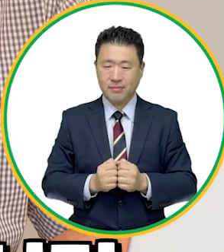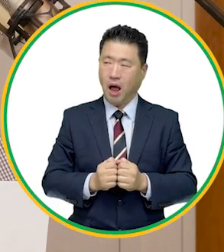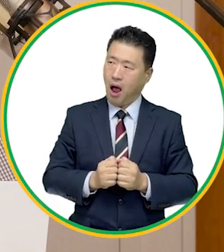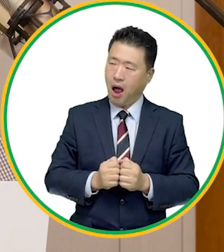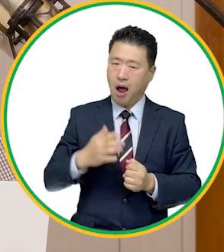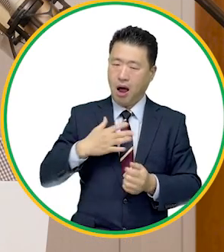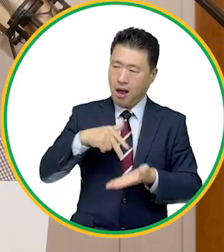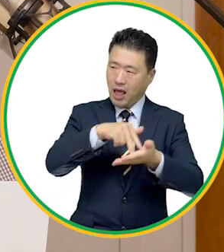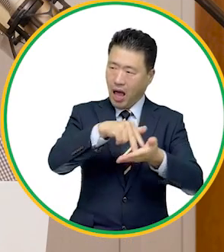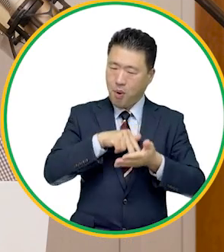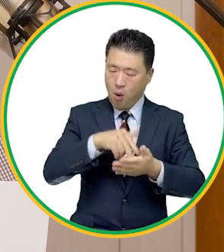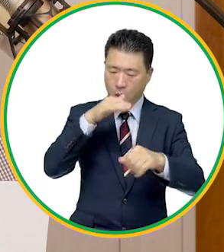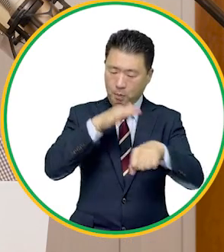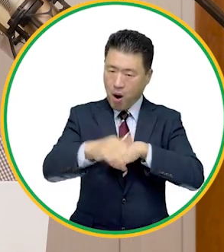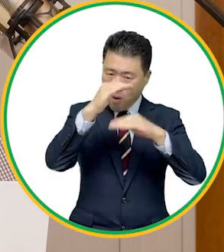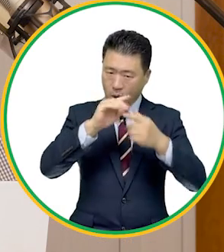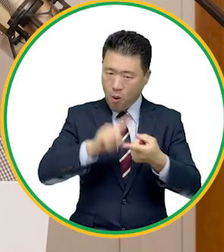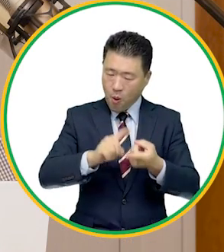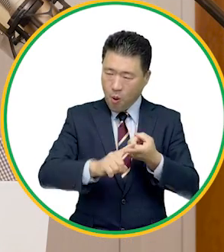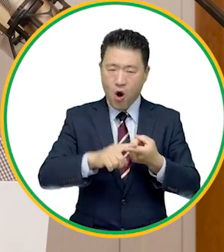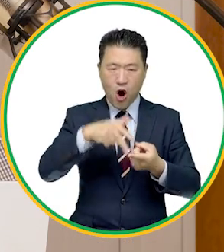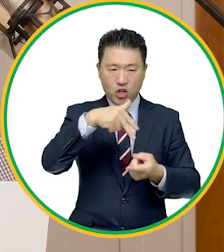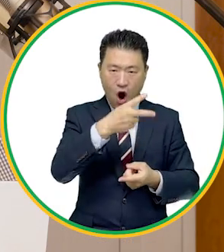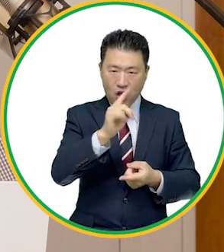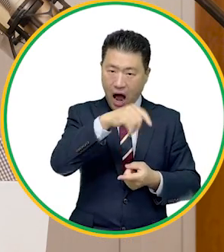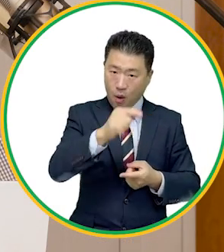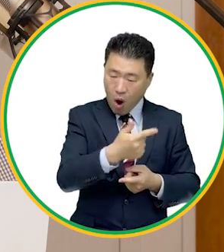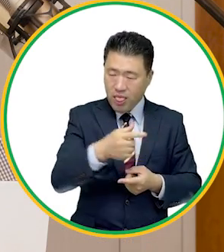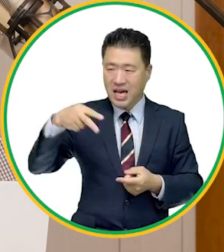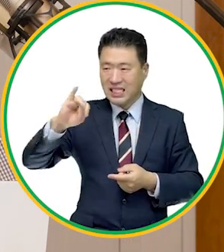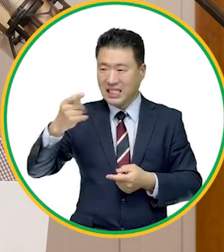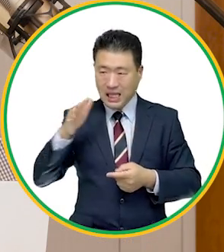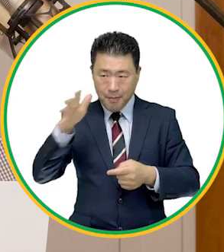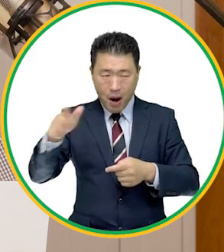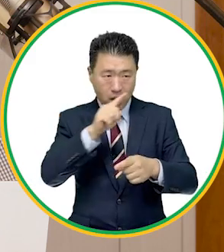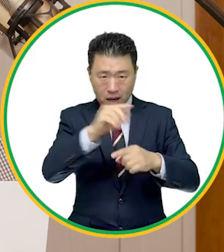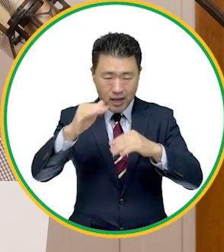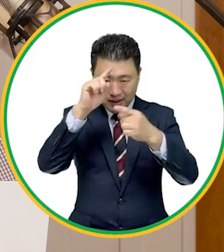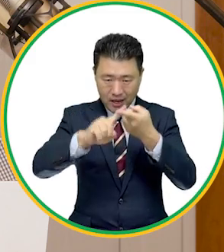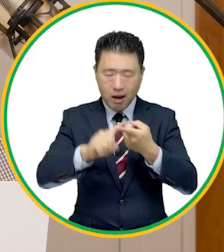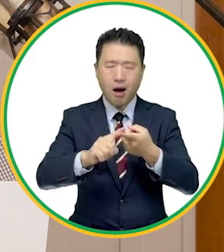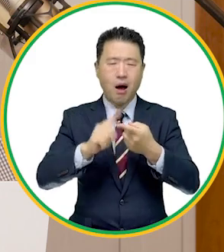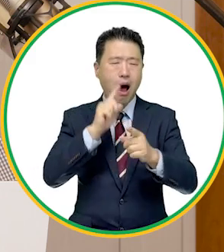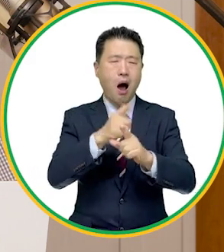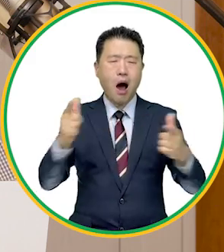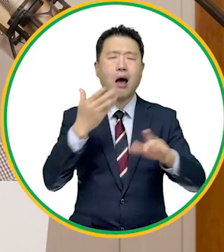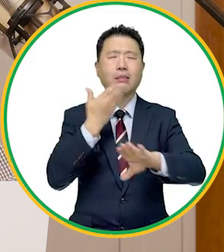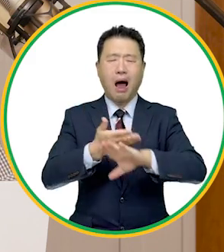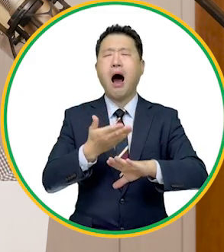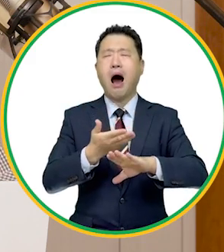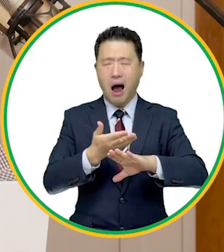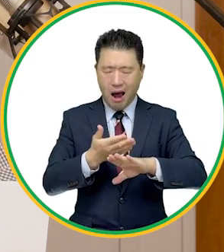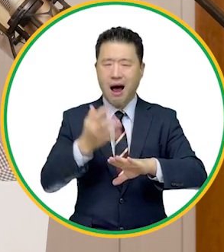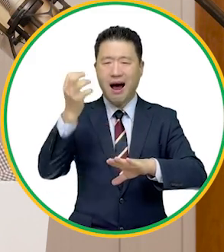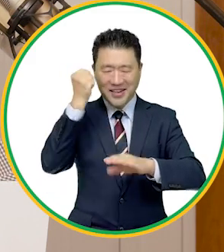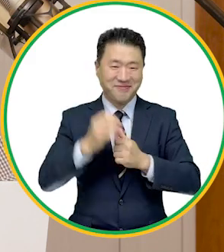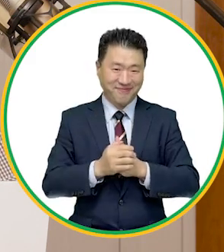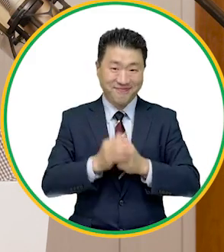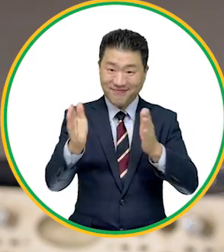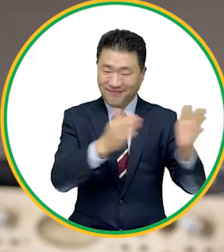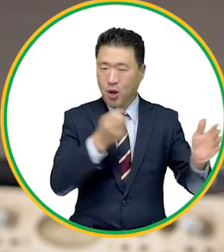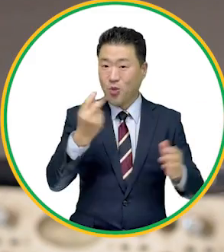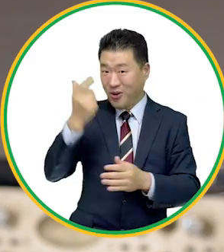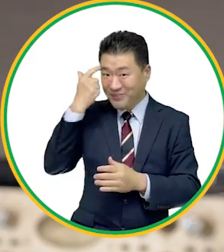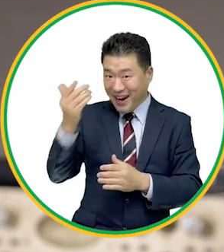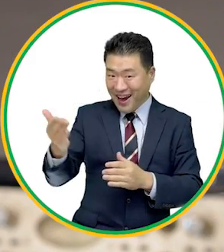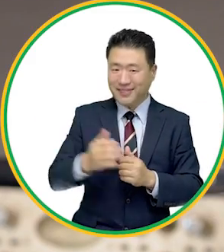있습니다. 나의 담보 제공 방식이 저당권 방식인지 신탁 방식인지에 따라 달라진다는 점 잘 기억해 주시고요.